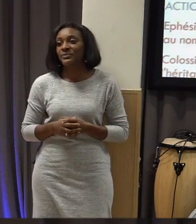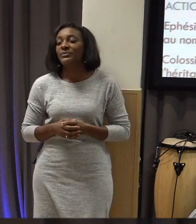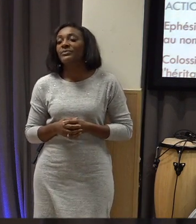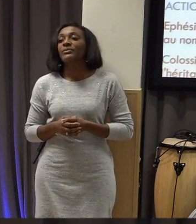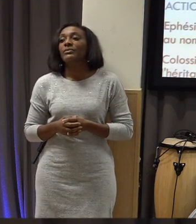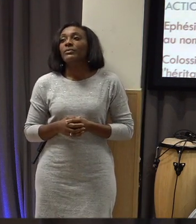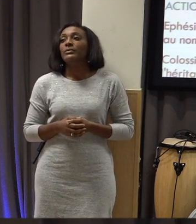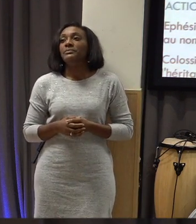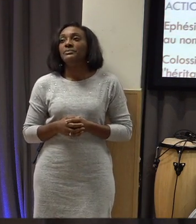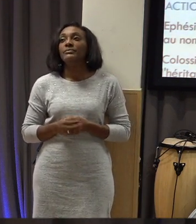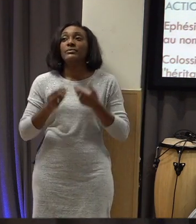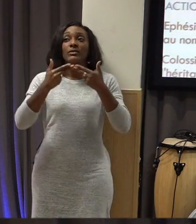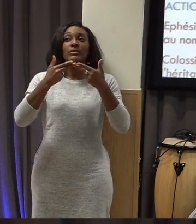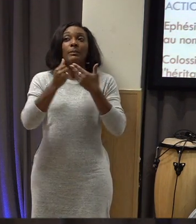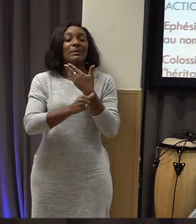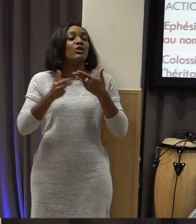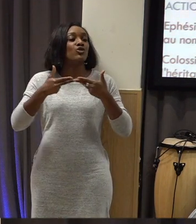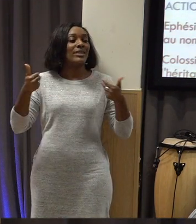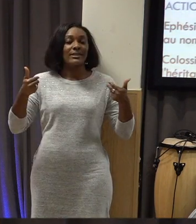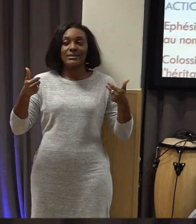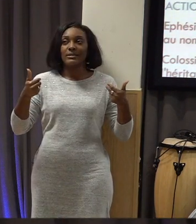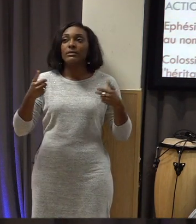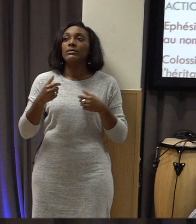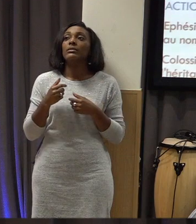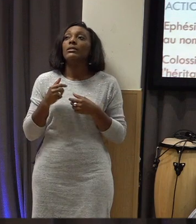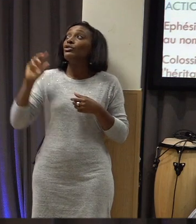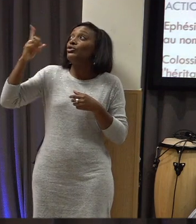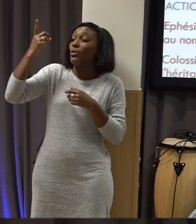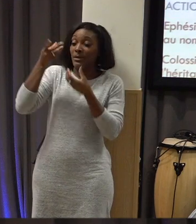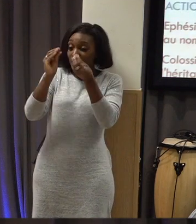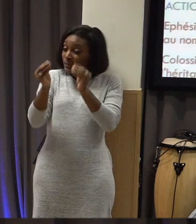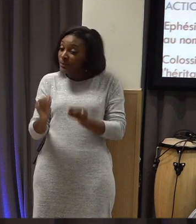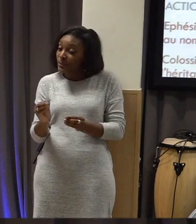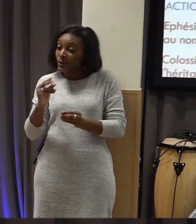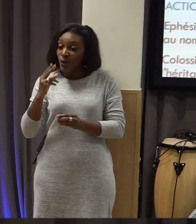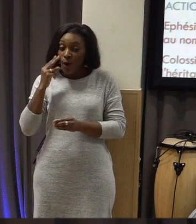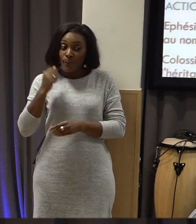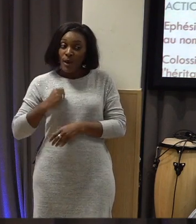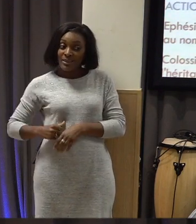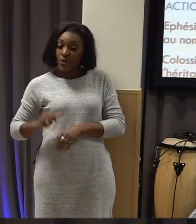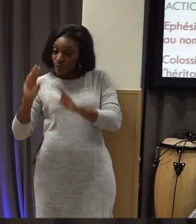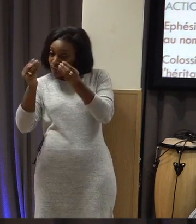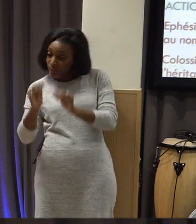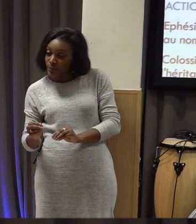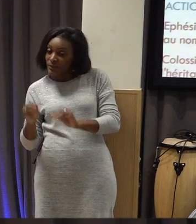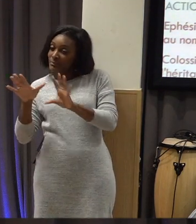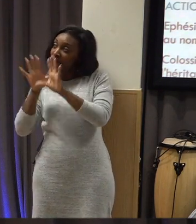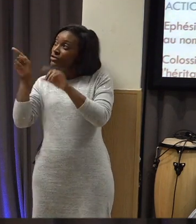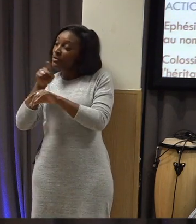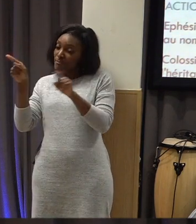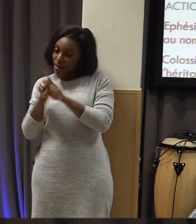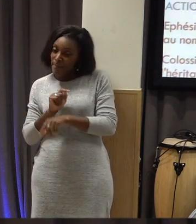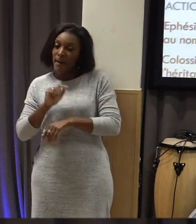Il est dit dans le livre de la Genèse, Dieu créa l'homme à son image. Il le créa à l'image de Dieu, il créa l'homme et